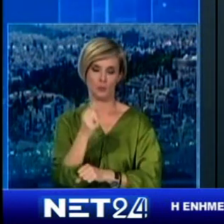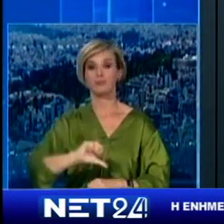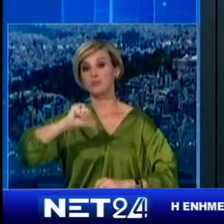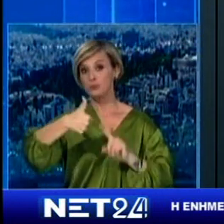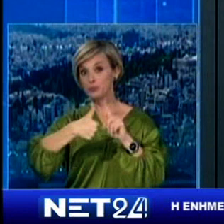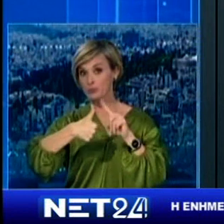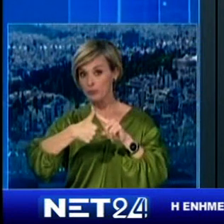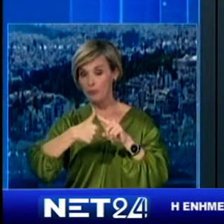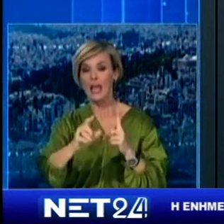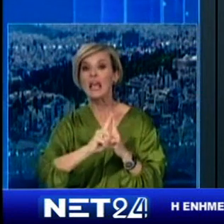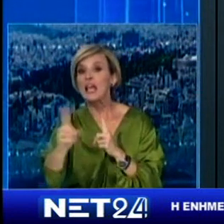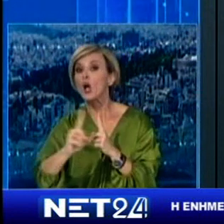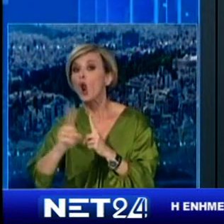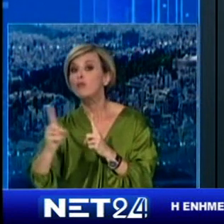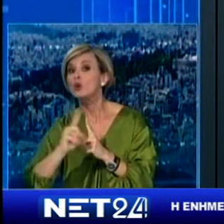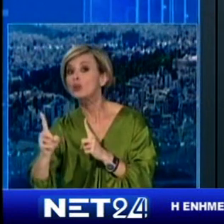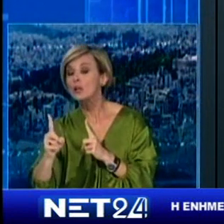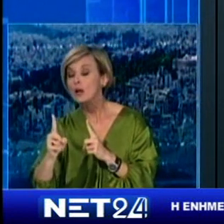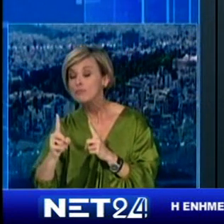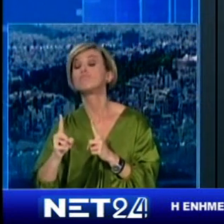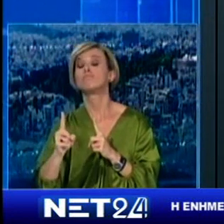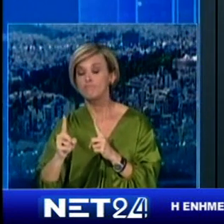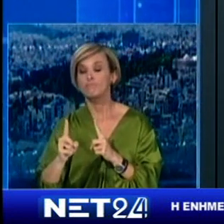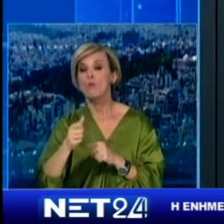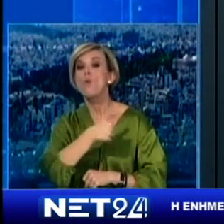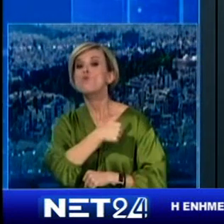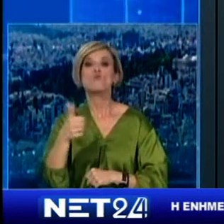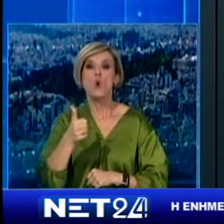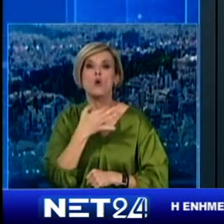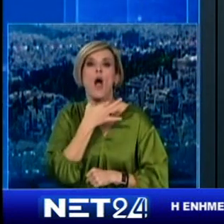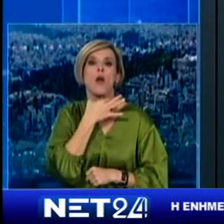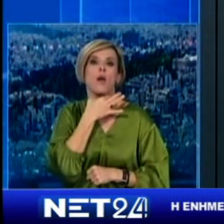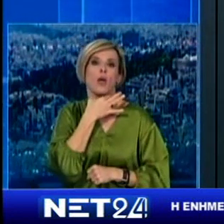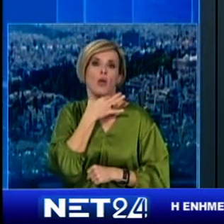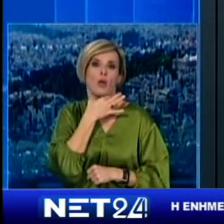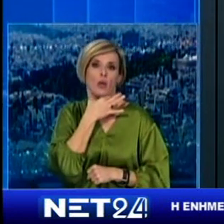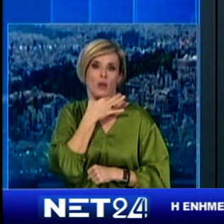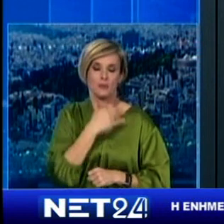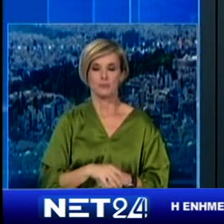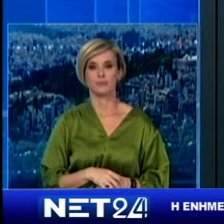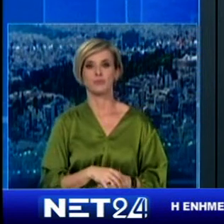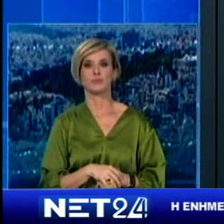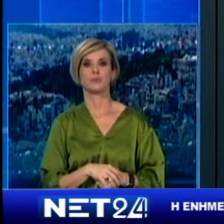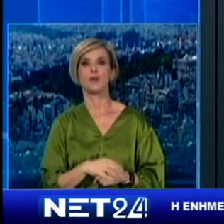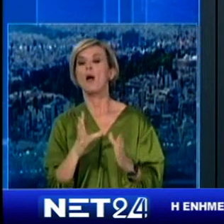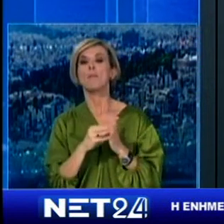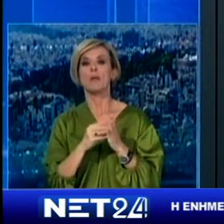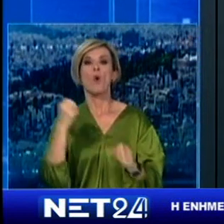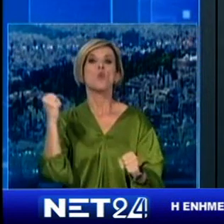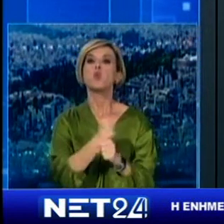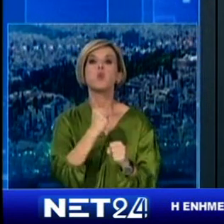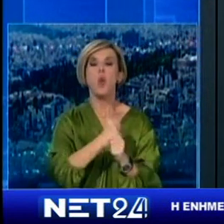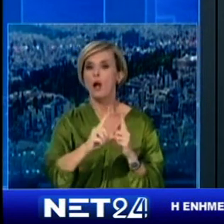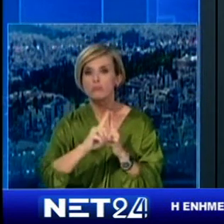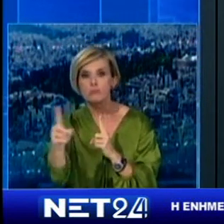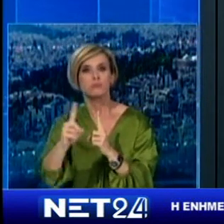ισχύει περιορισμός της κυκλοφορίας των πολιτών, καθώς η μετακίνηση επιτρέπεται για τους ακόλουθους λόγους. Μετακίνηση από και προς την εργασία ή κατά τη διάρκεια